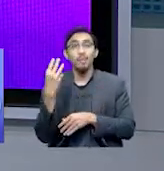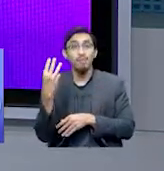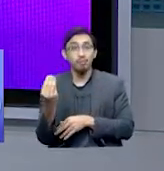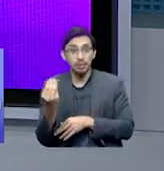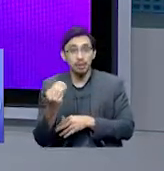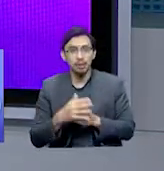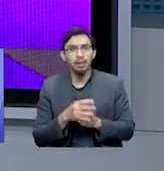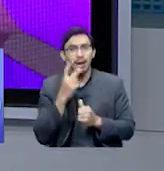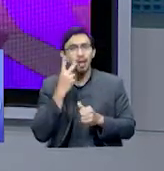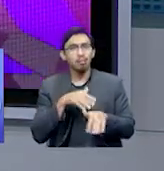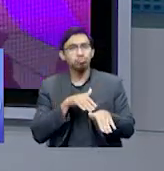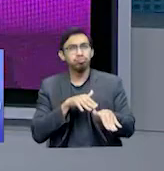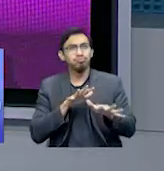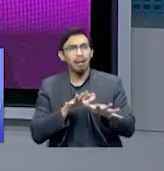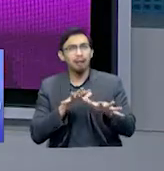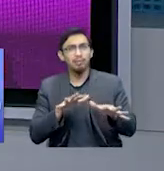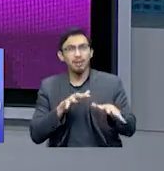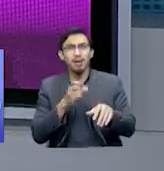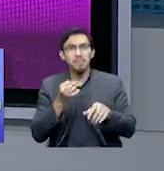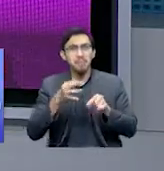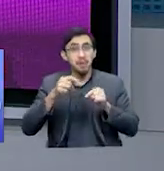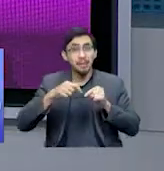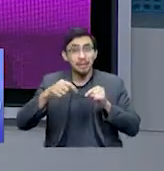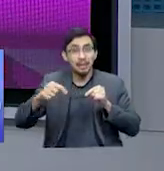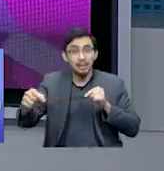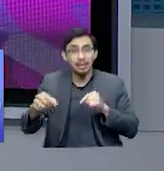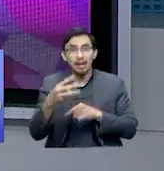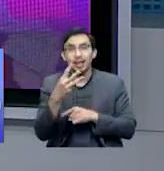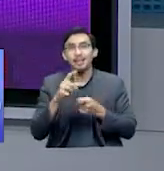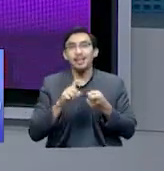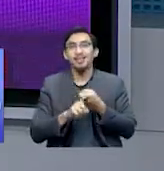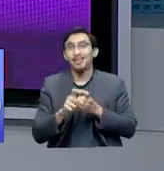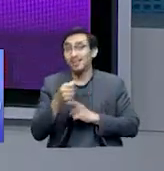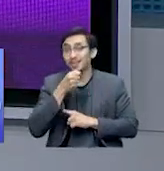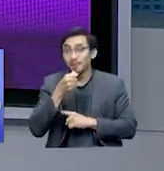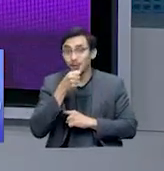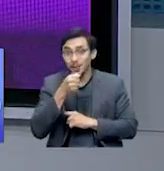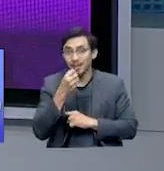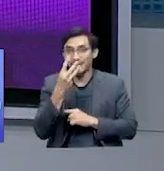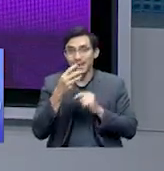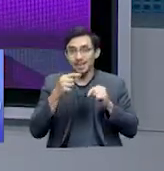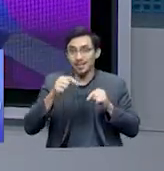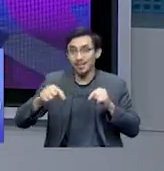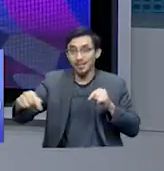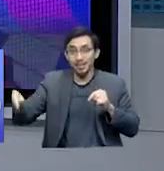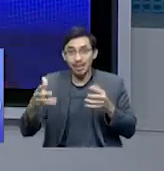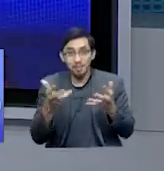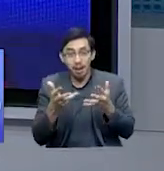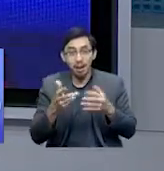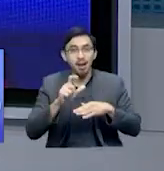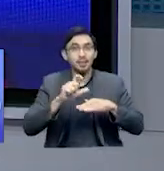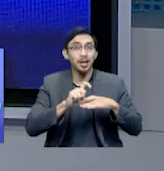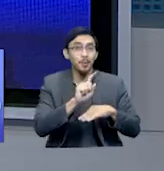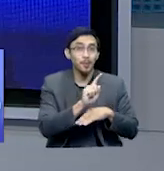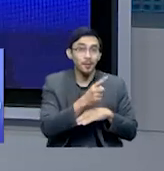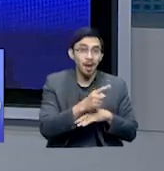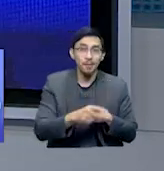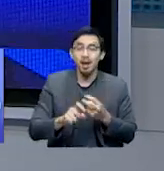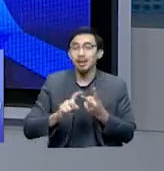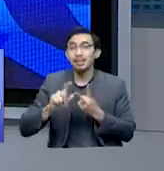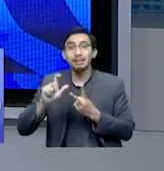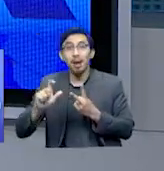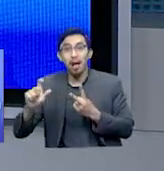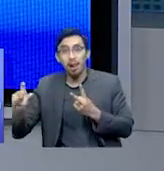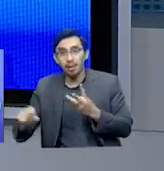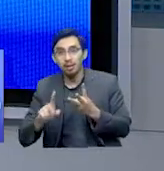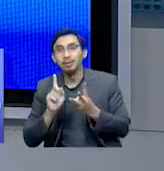Namun kepadatan arus kendaraan masih terjadi di sejumlah titik. Sudah ada 3 rekan reporter kami di 3 titik utama jalur mudik, yaitu di